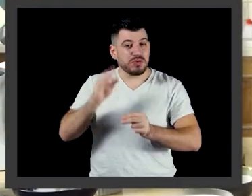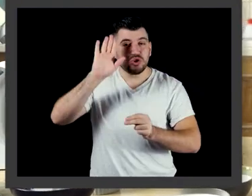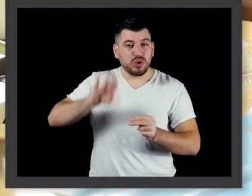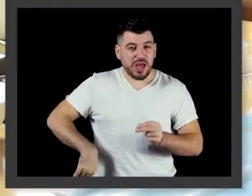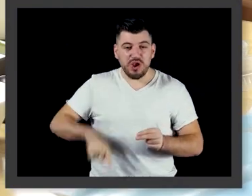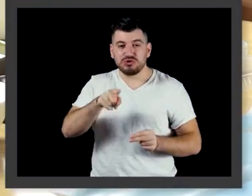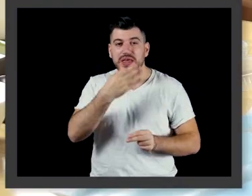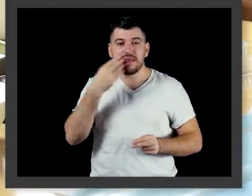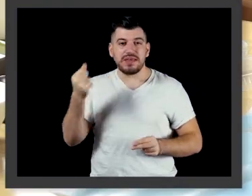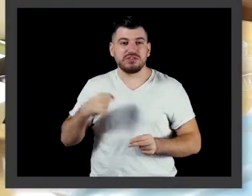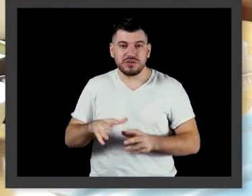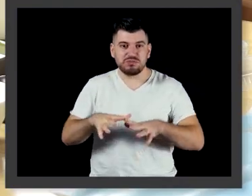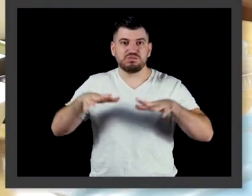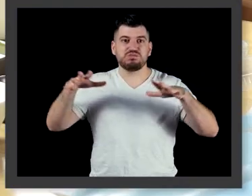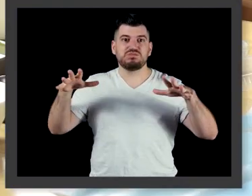τέλεια.